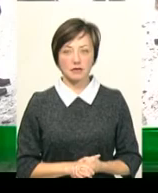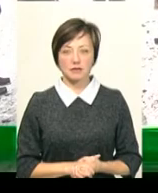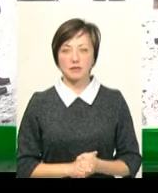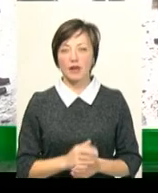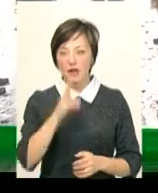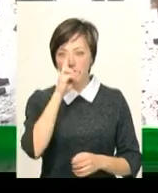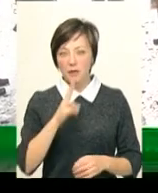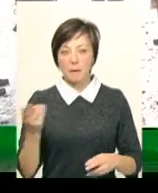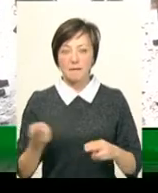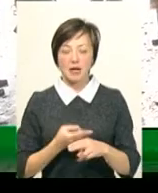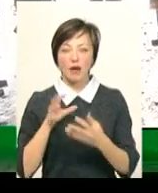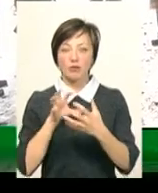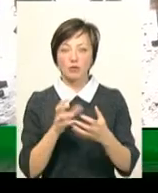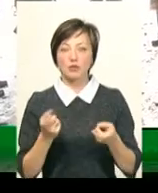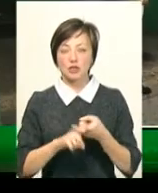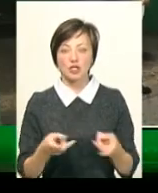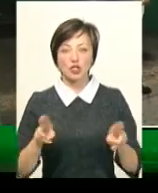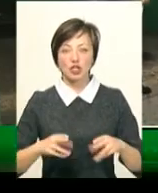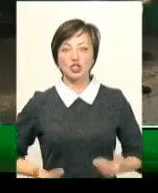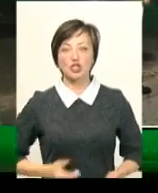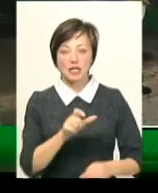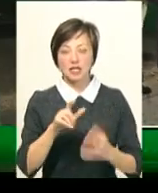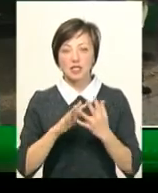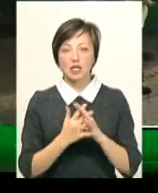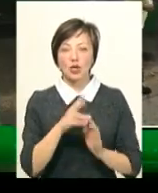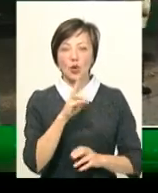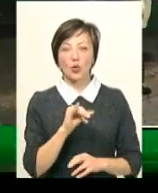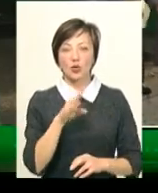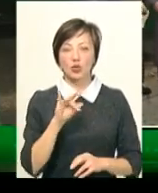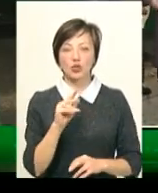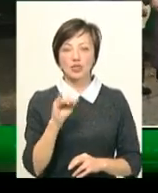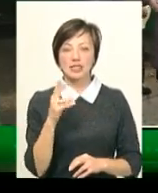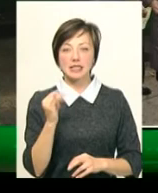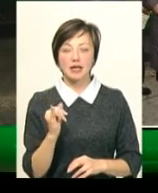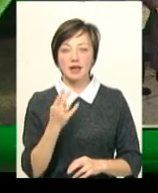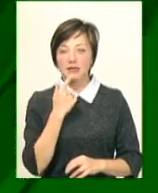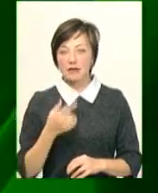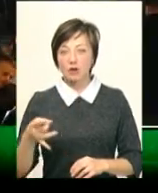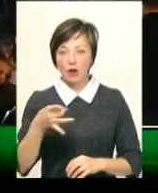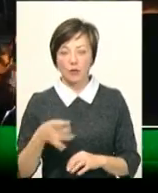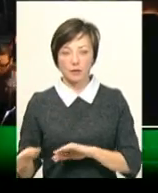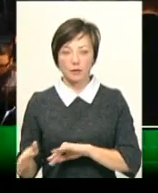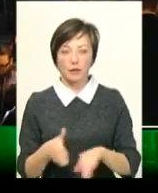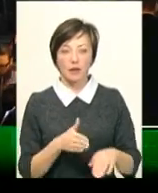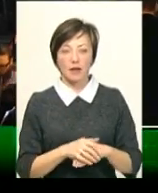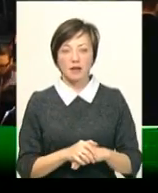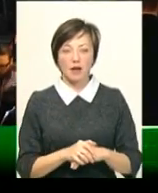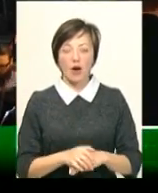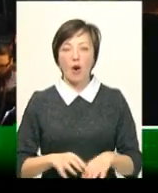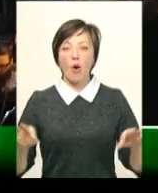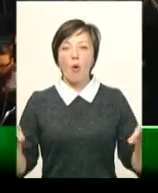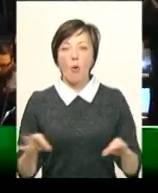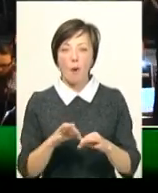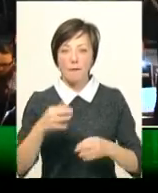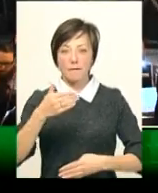Два місяці без автобусного сполучення залишились жителі сіл Кутюрженці та Марківці Красилівського району. Оперу Богдан Хмельницький